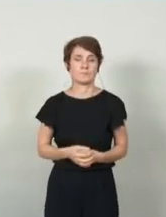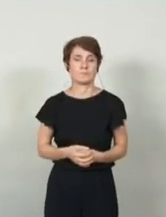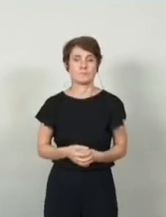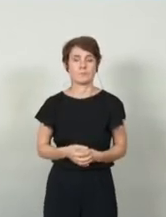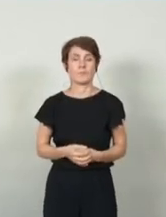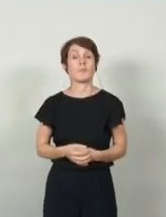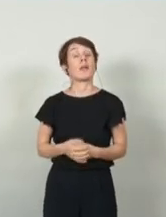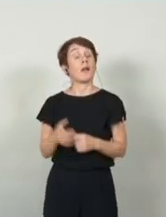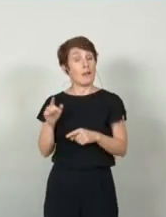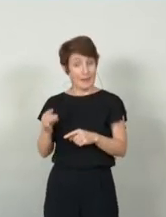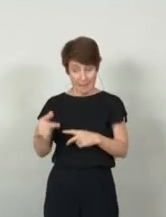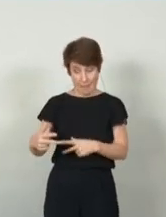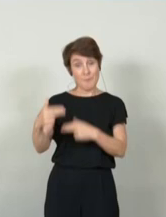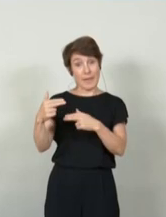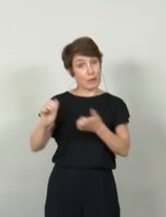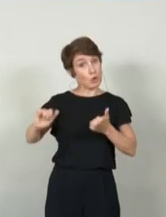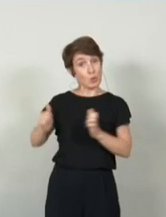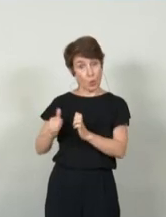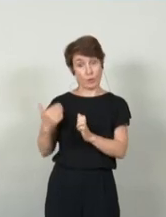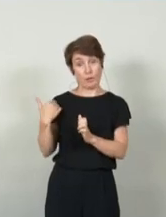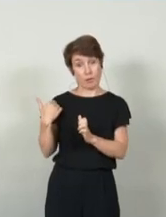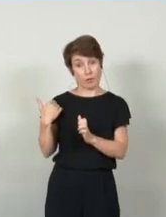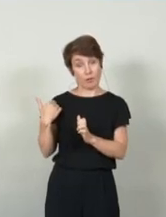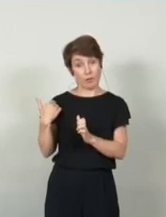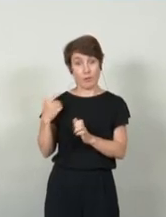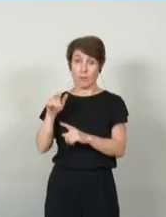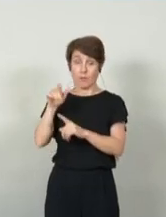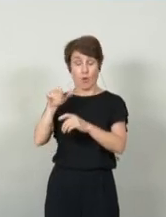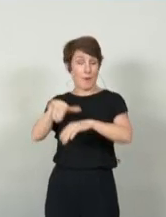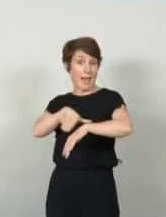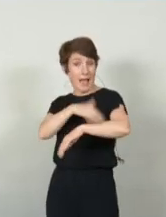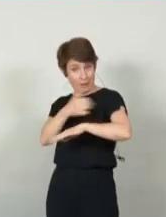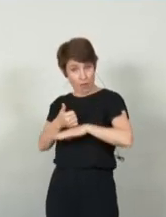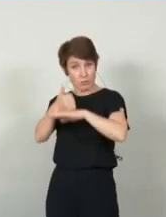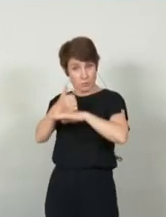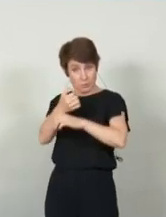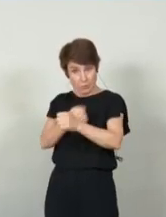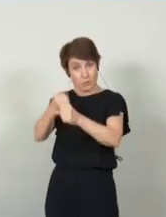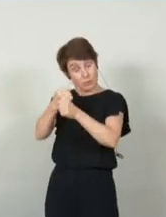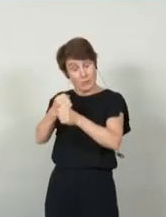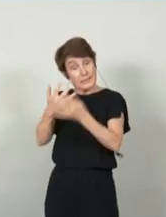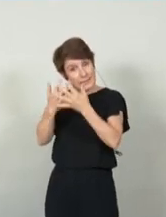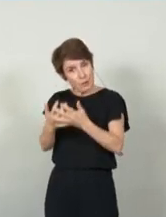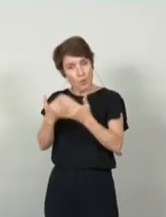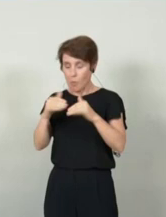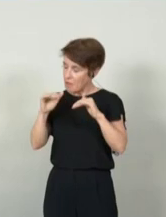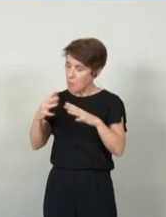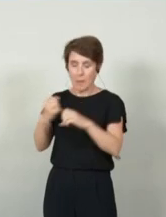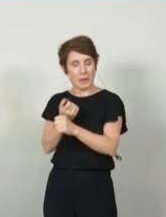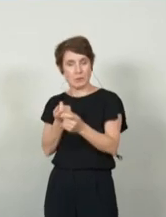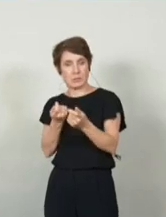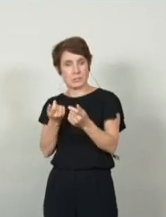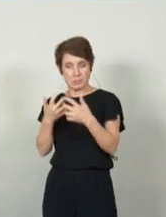sur une période relativement courte une structure juridique relativement lourde à mettre en place mais que nous avons su tout de même animer